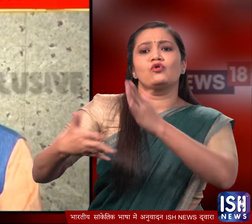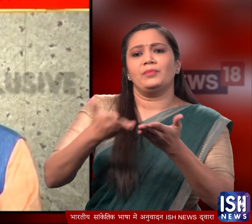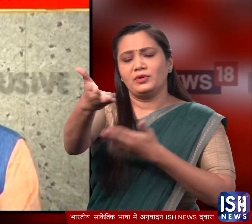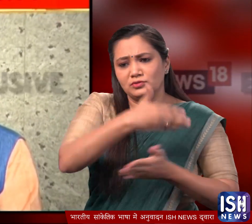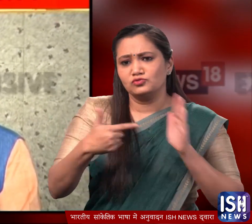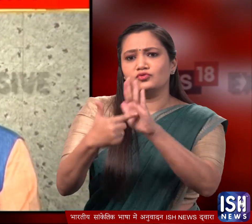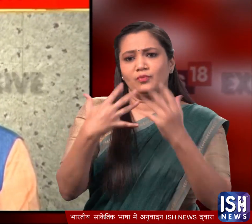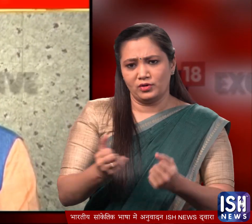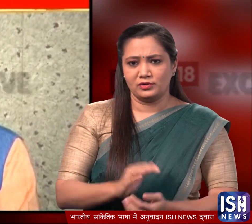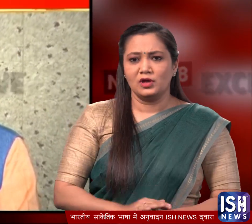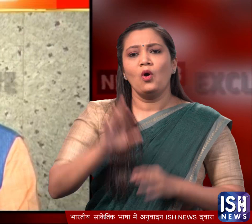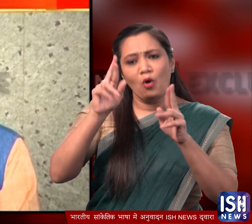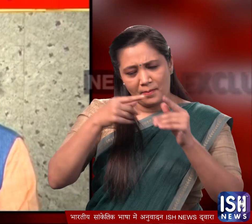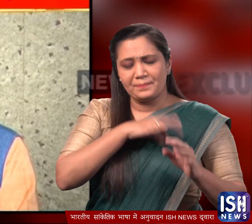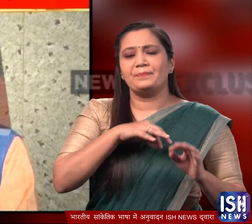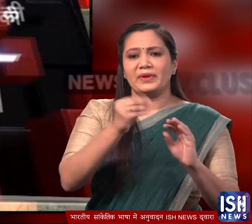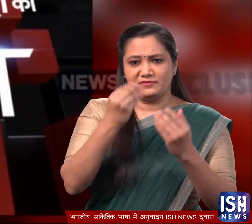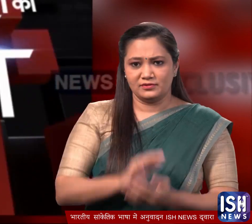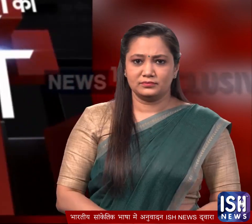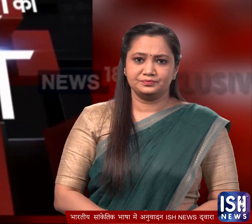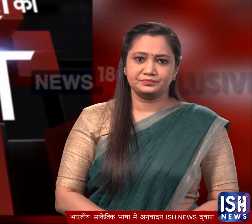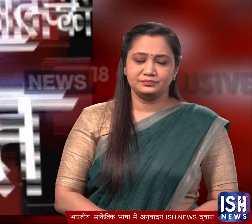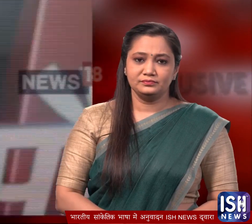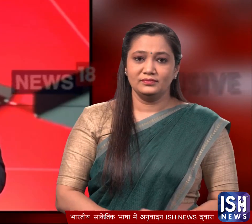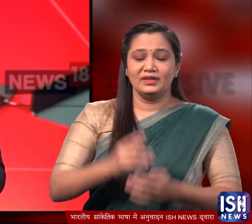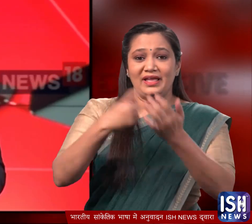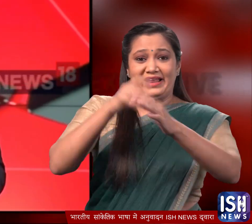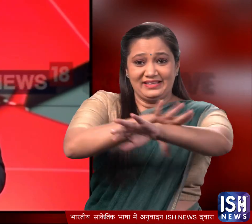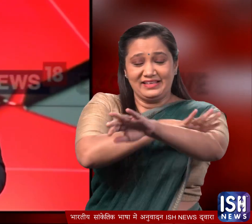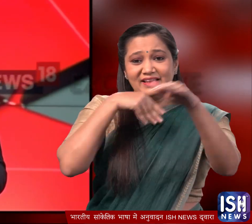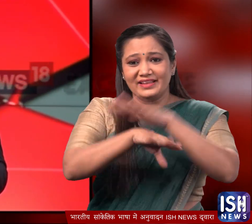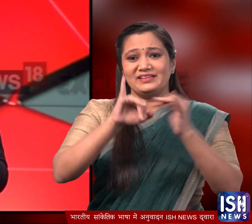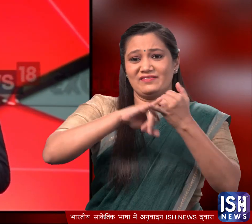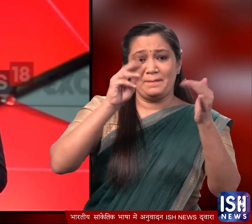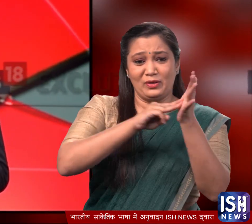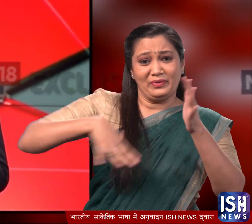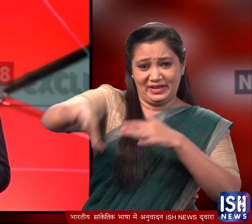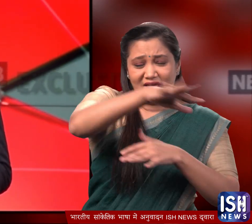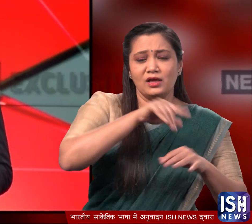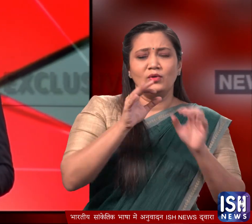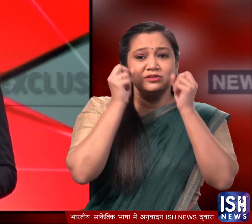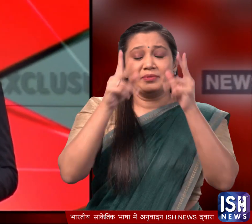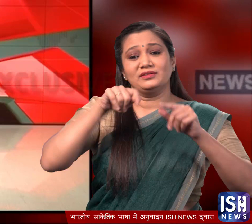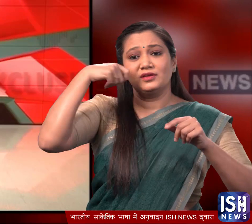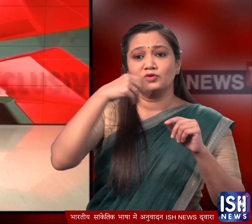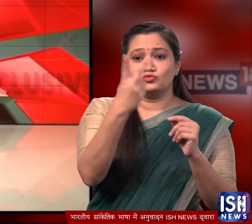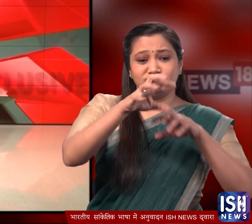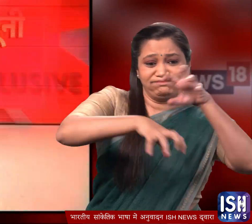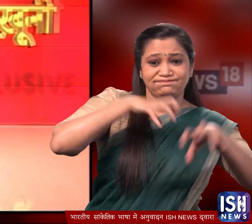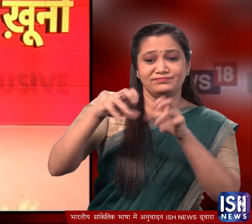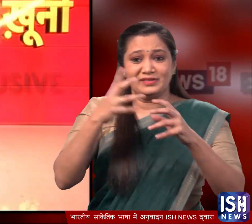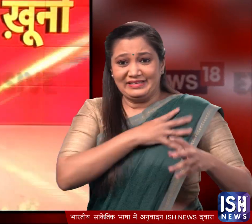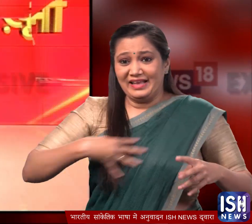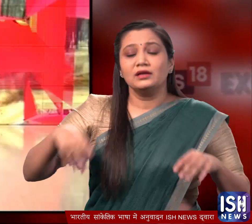कि ये रथ यात्रा वहां पर एक क्रांति पैदा करेगी। राजस्थान के सवाई माधोपुर से चौंकाने वाला एक वीडियो सामने आया जिसमें